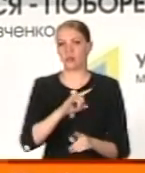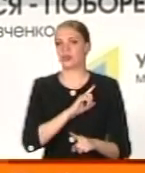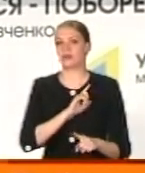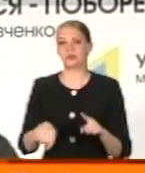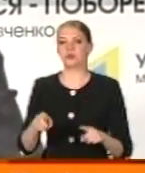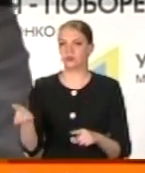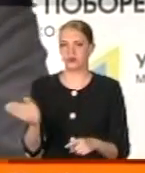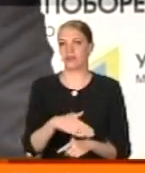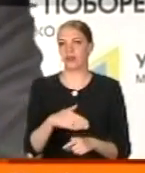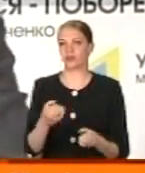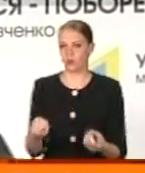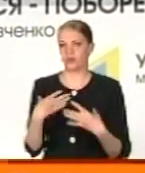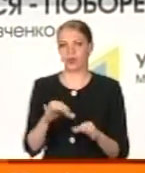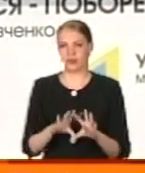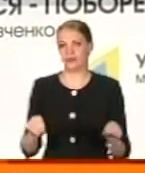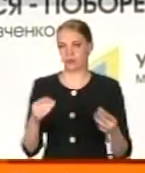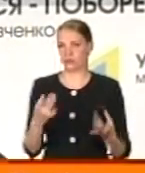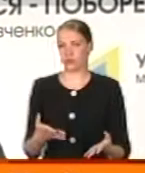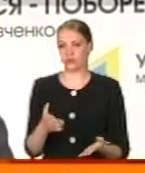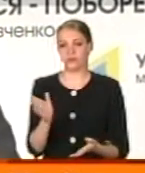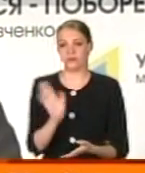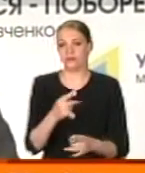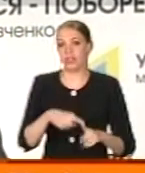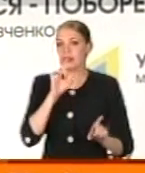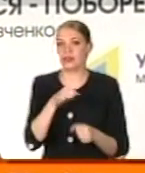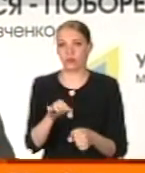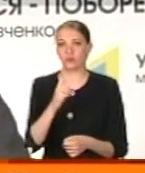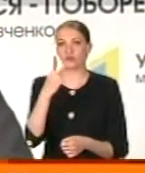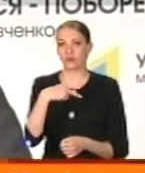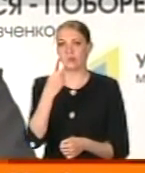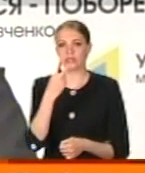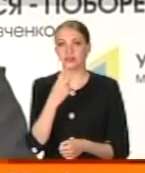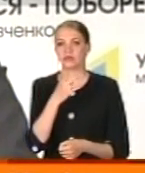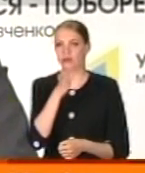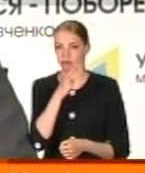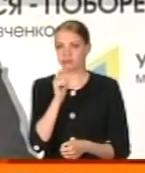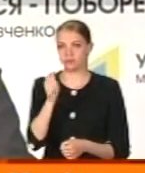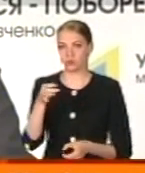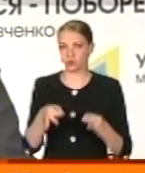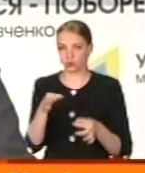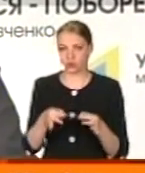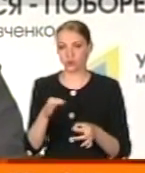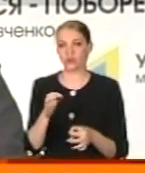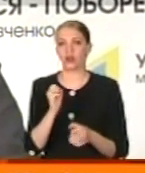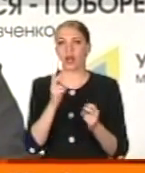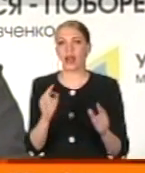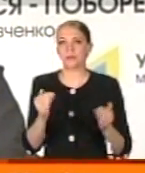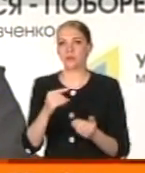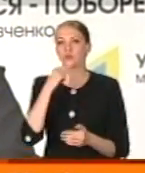вот давайте просто отдайте и все просто так. Это невозможно, потому что 22 года, срок, назначенный судом, потому что как